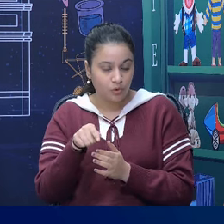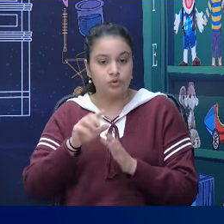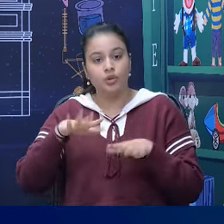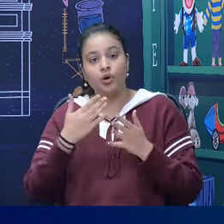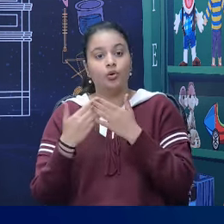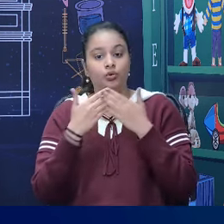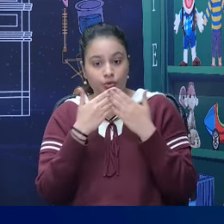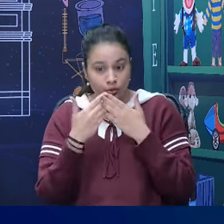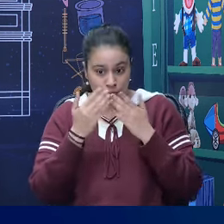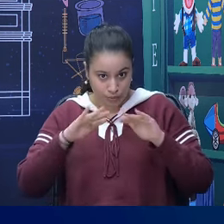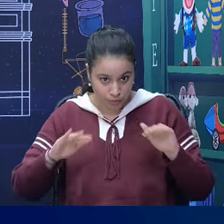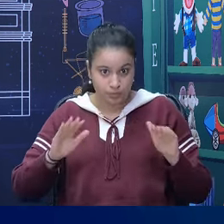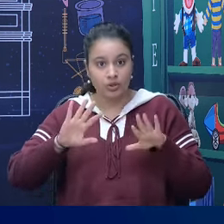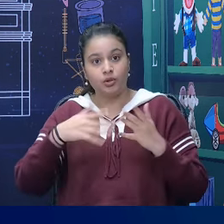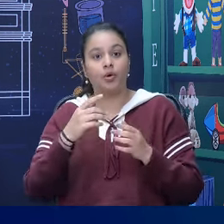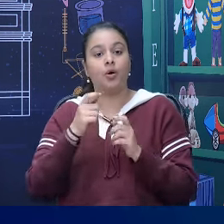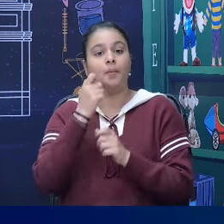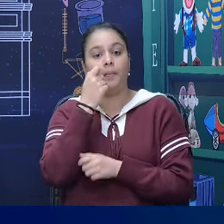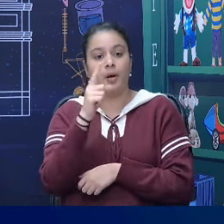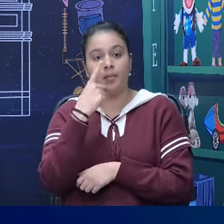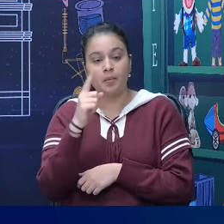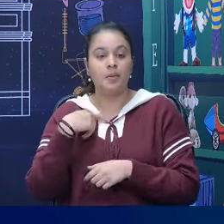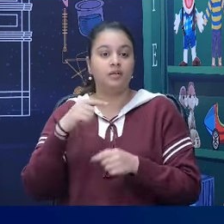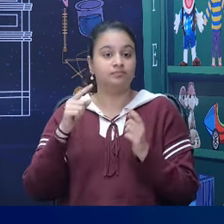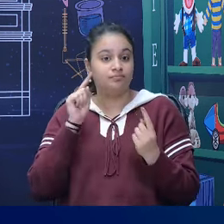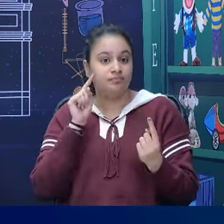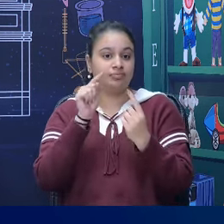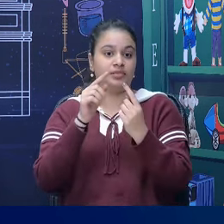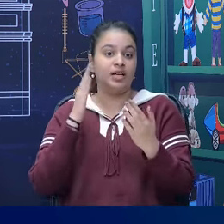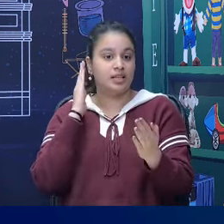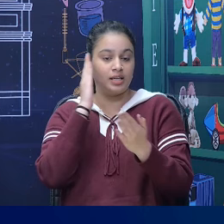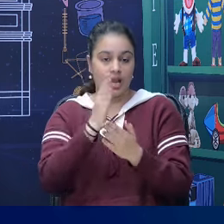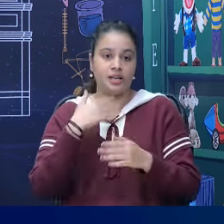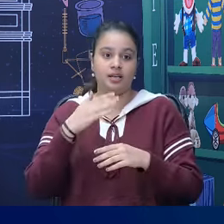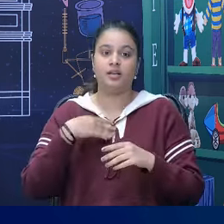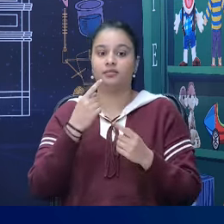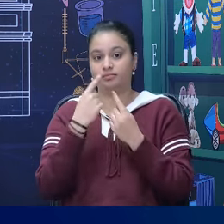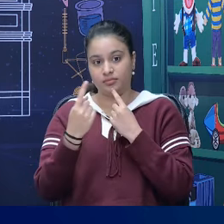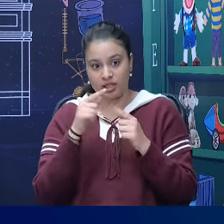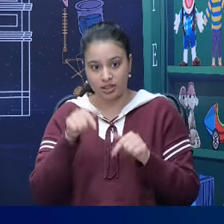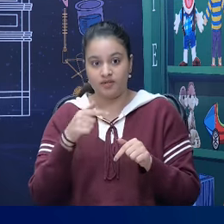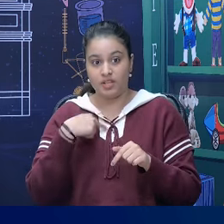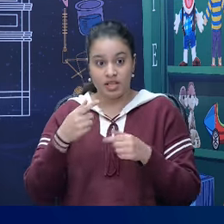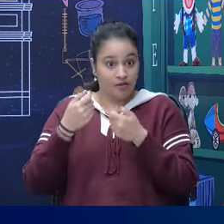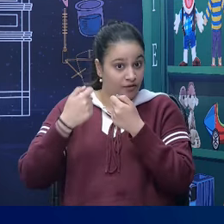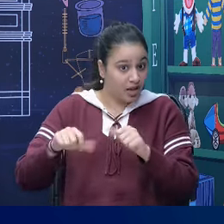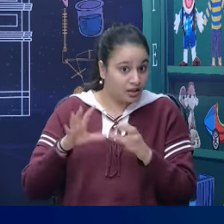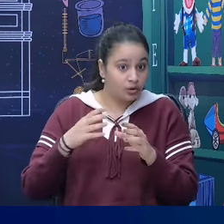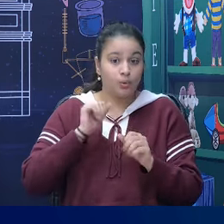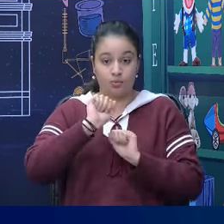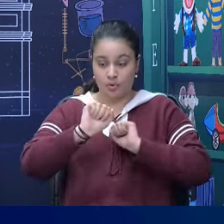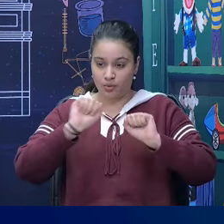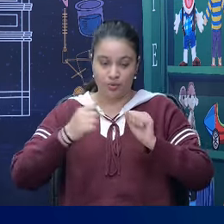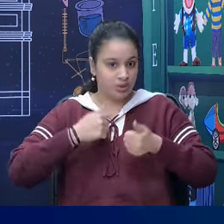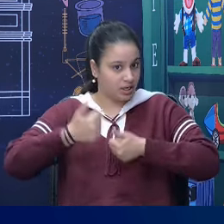उनके अभिभावकों और शिक्षकों से करेंगे सीधा संवाद तो यह अवसर आप बिल्कुल भी मत गवाए और आपके एग्जामिनेशन शुरू होने वाले